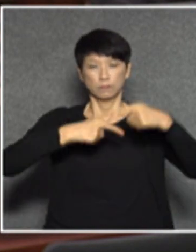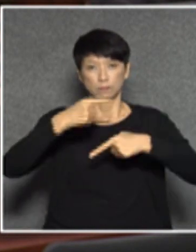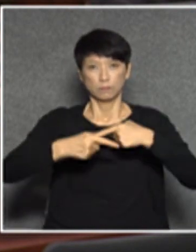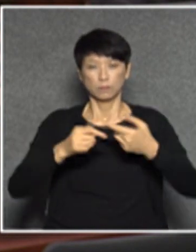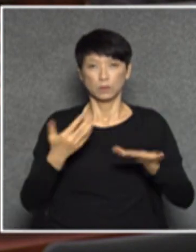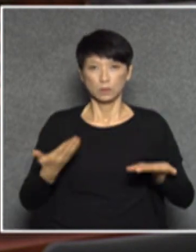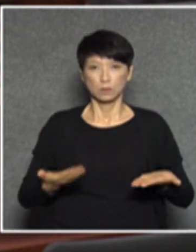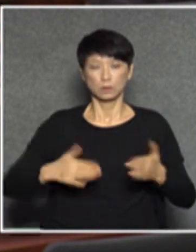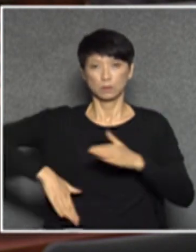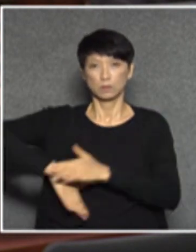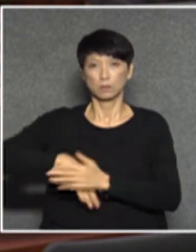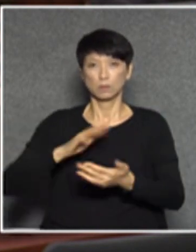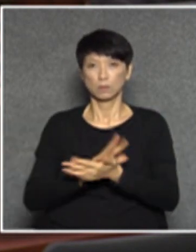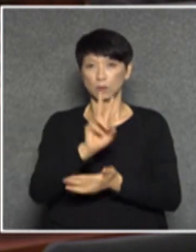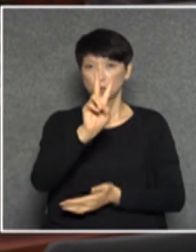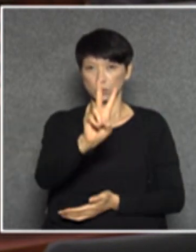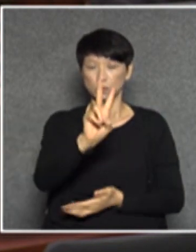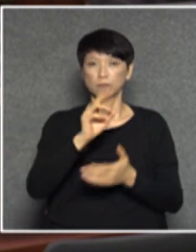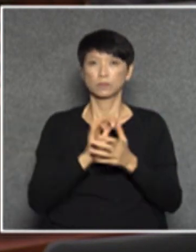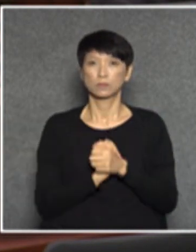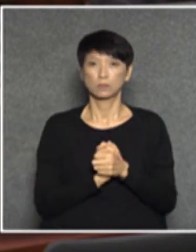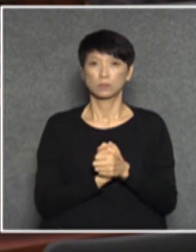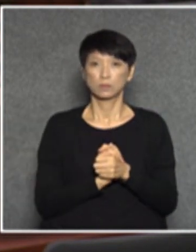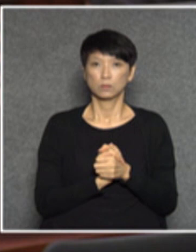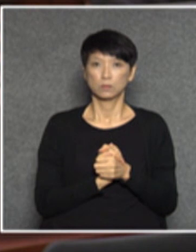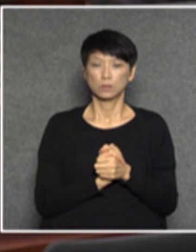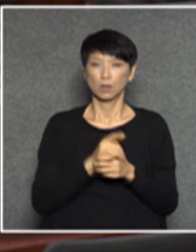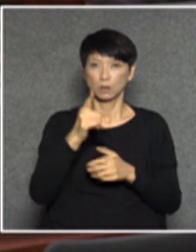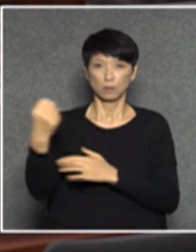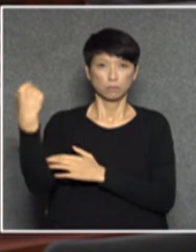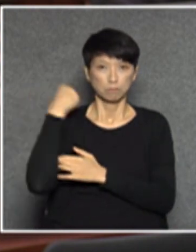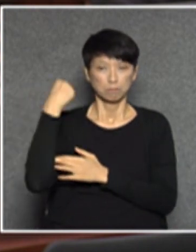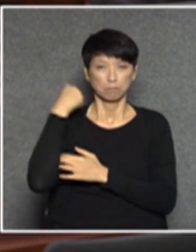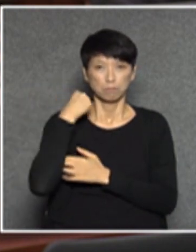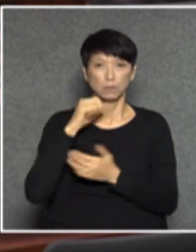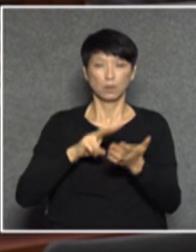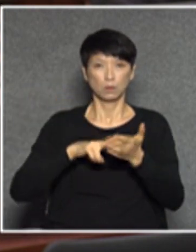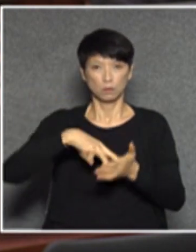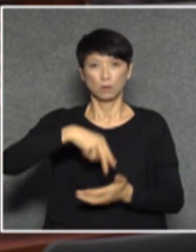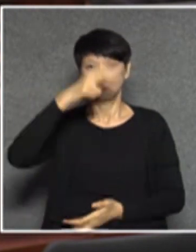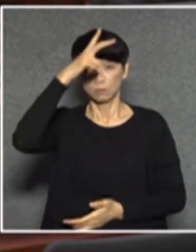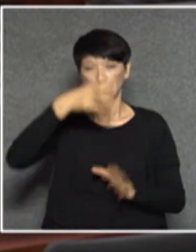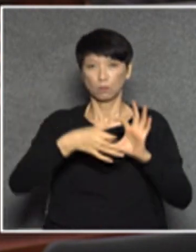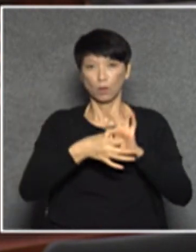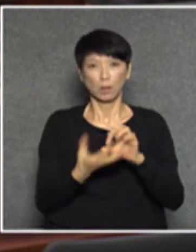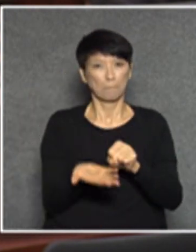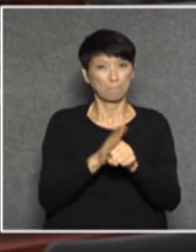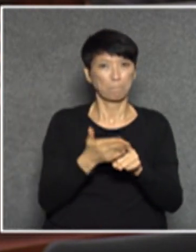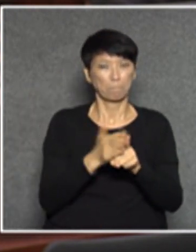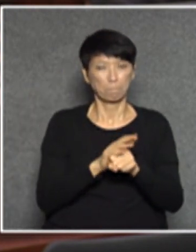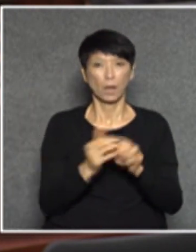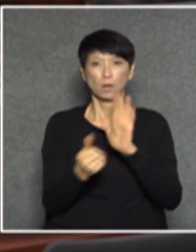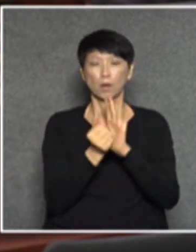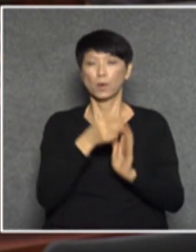年，你任期的兩年，你會否盡最大的努力去修補行政立法的關係，為香港的政局去